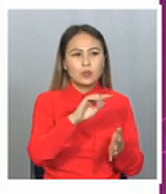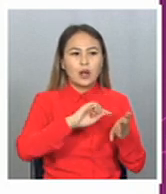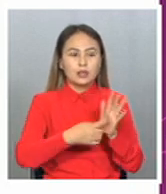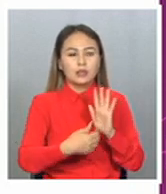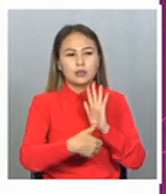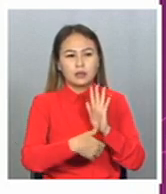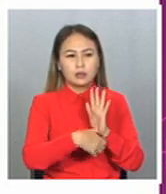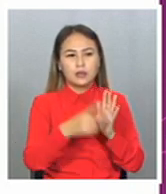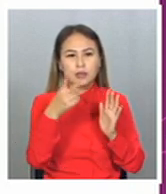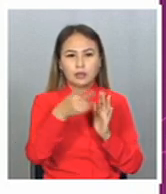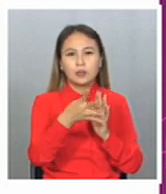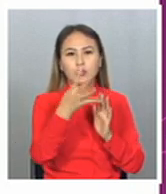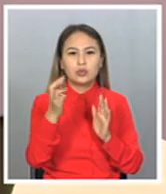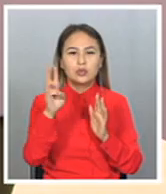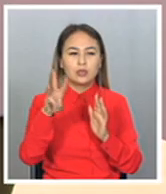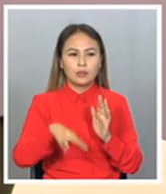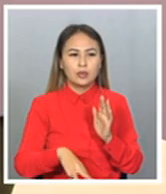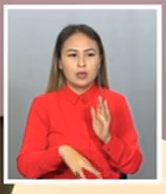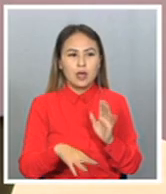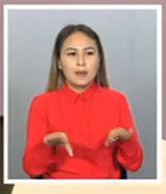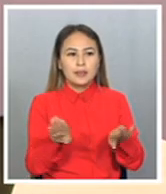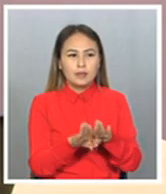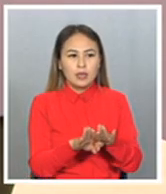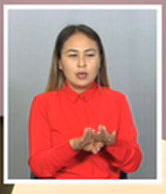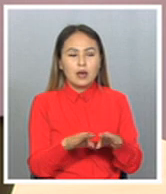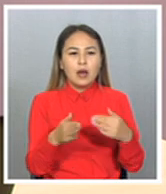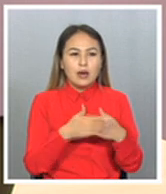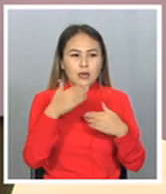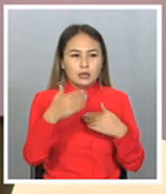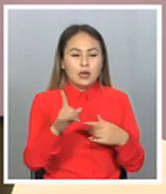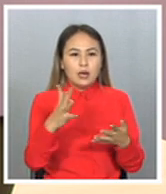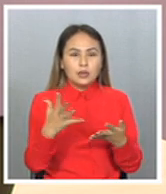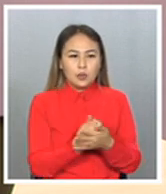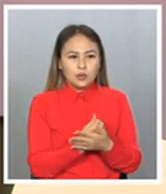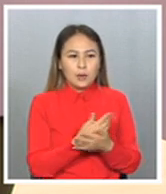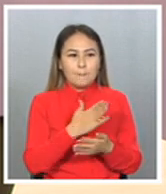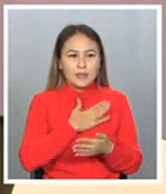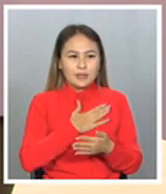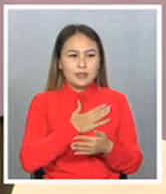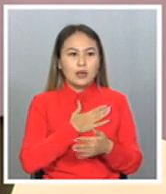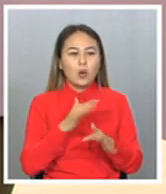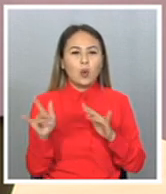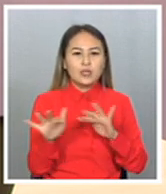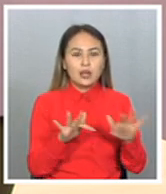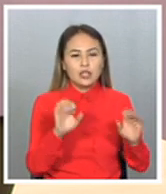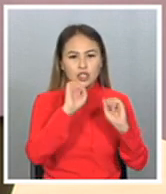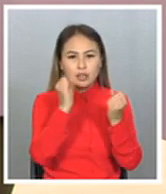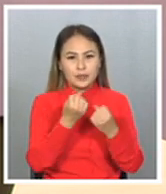көбейтіндісі 2400-ге тең. Демек, арақашықтықты анықтау үшін біз қозғалыс